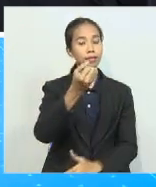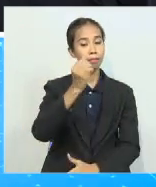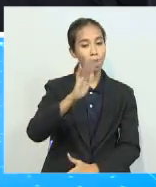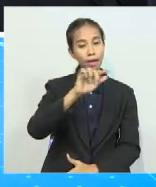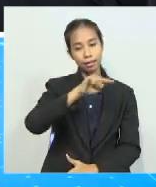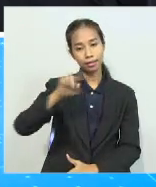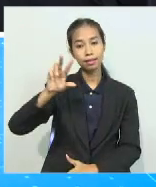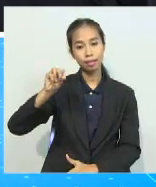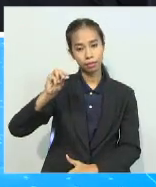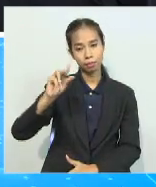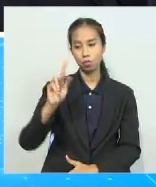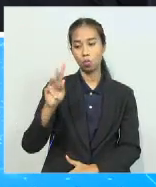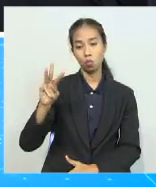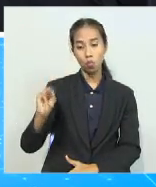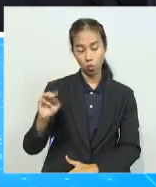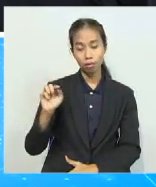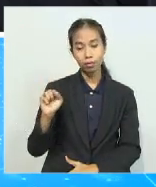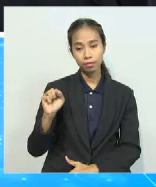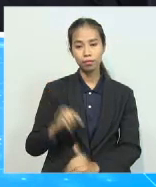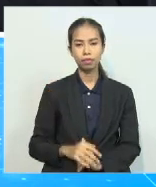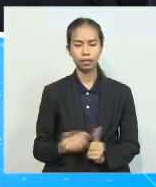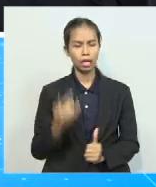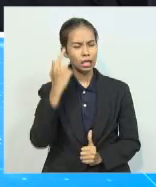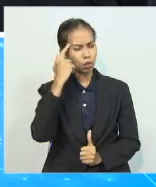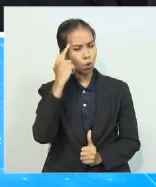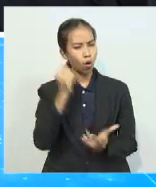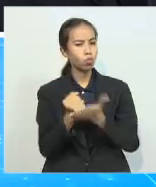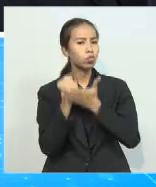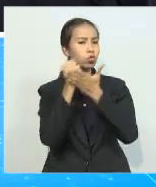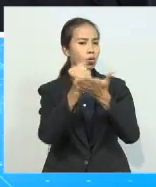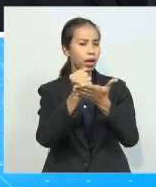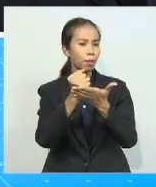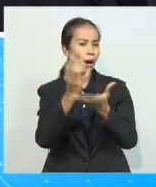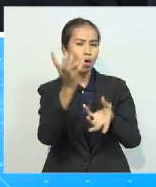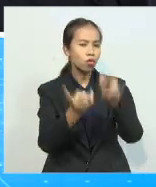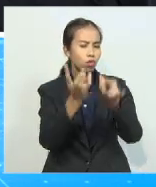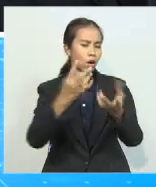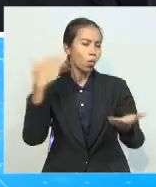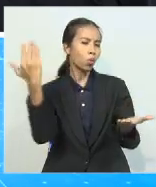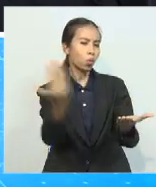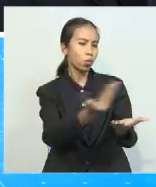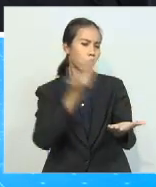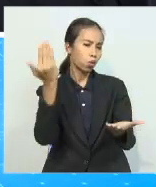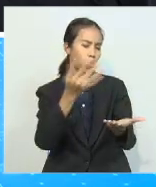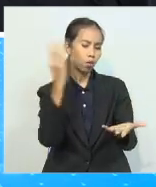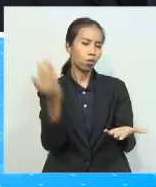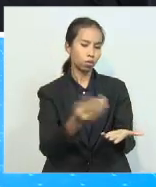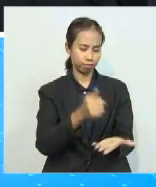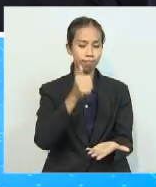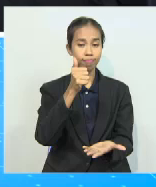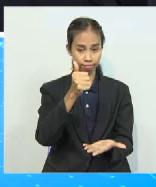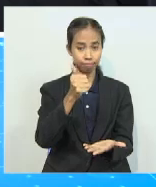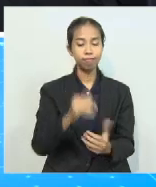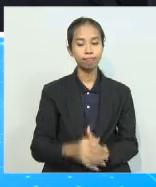เมตรต่อชั่วโมงเนี่ยก็ถือว่าสามารถที่จะพัดบรรเทาความเดือดร้อนของพี่น้องประชา